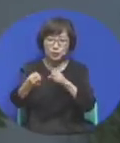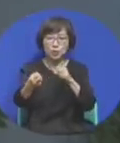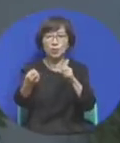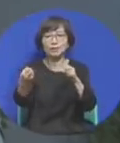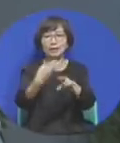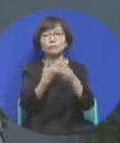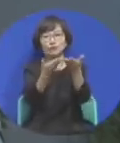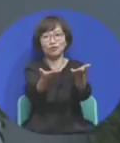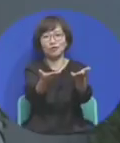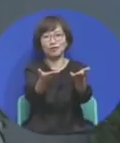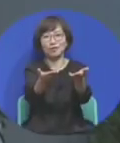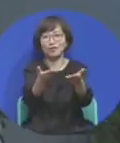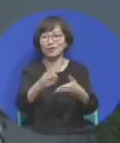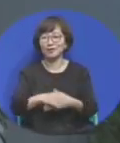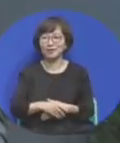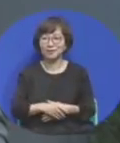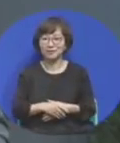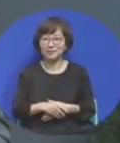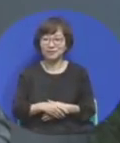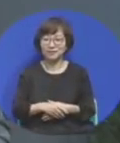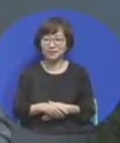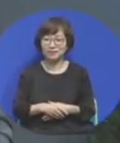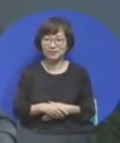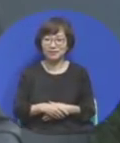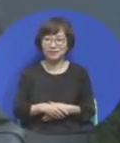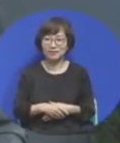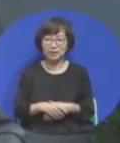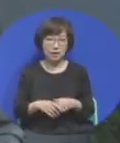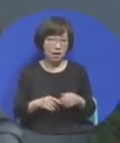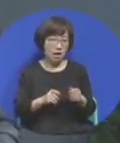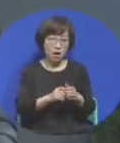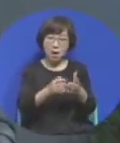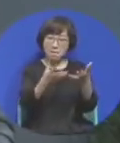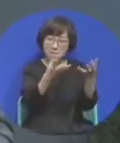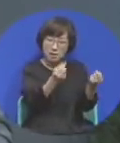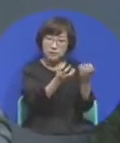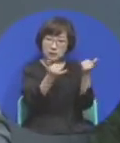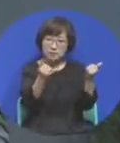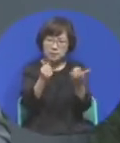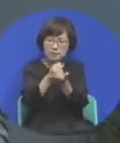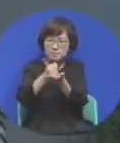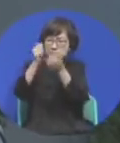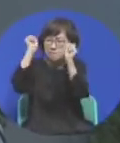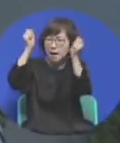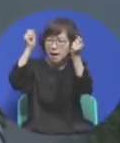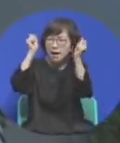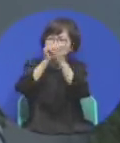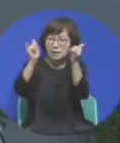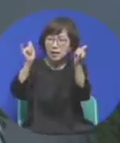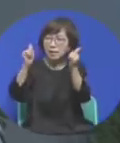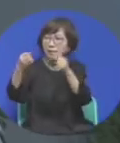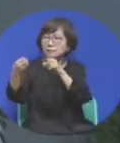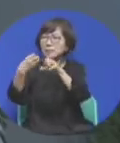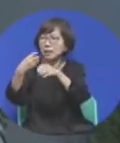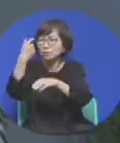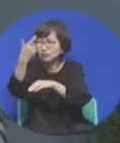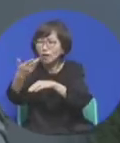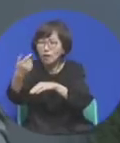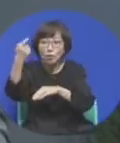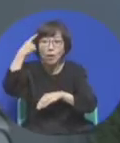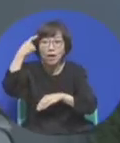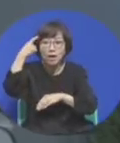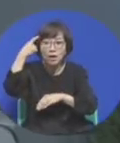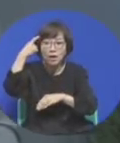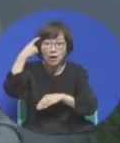God. 왜 많은 사람들이 30만 명 무속인 찾아갑니까? 답 주는 교회가 없으니까. Why do so many Korean people go